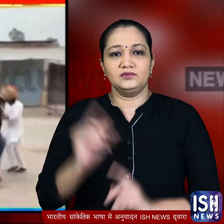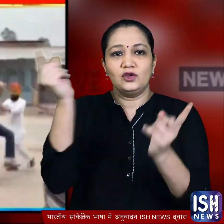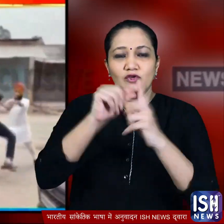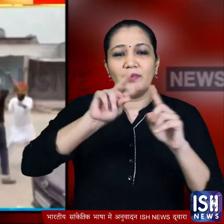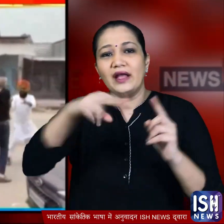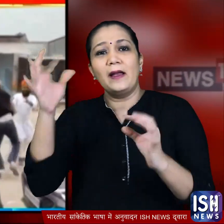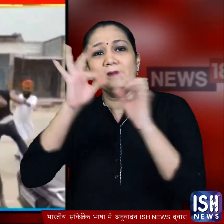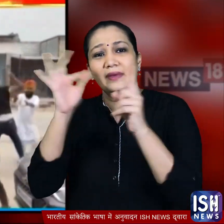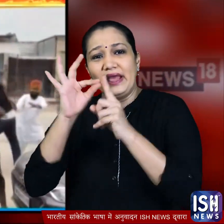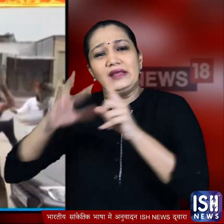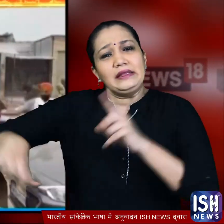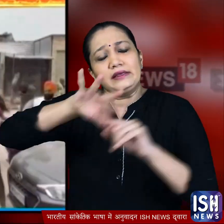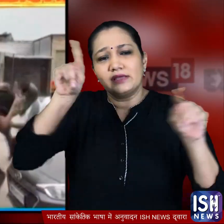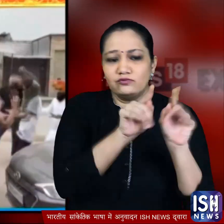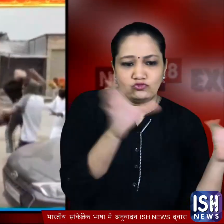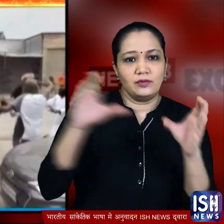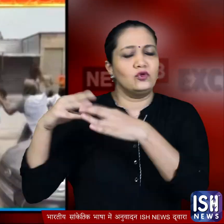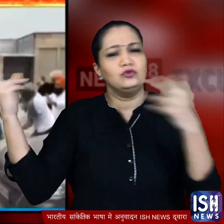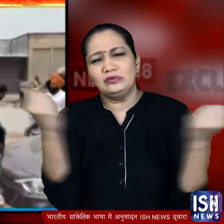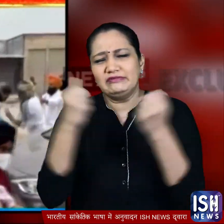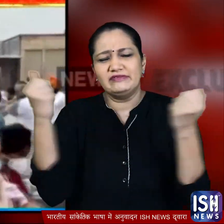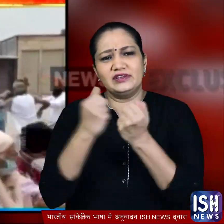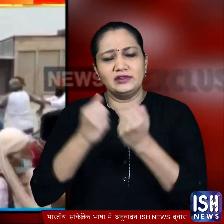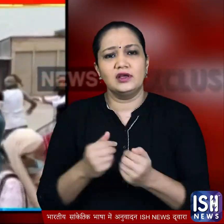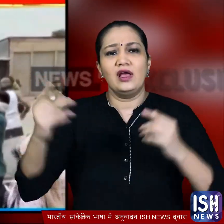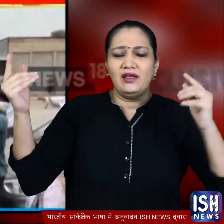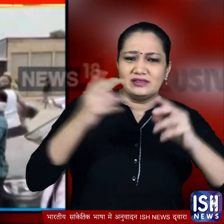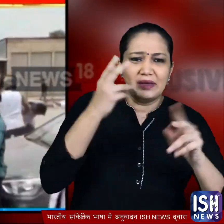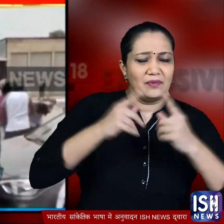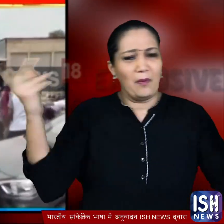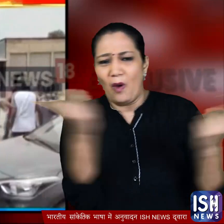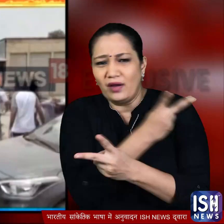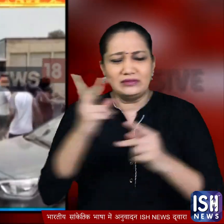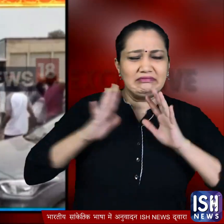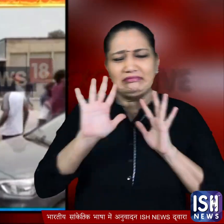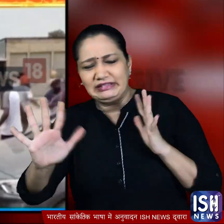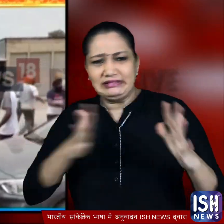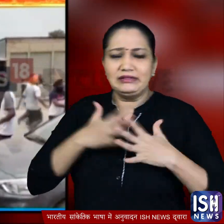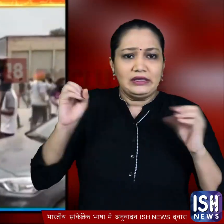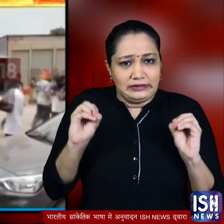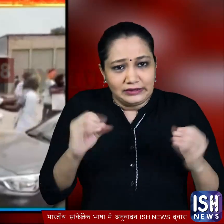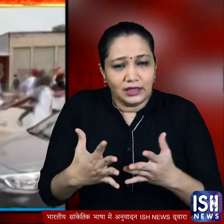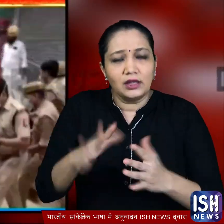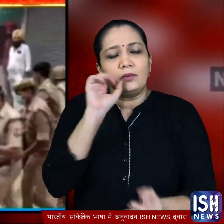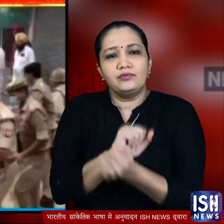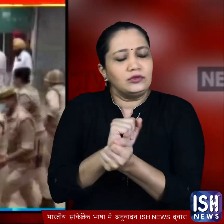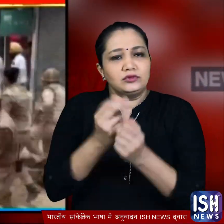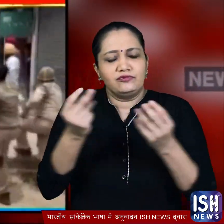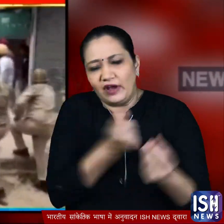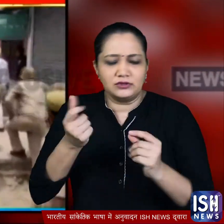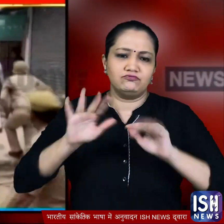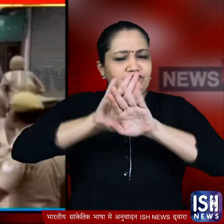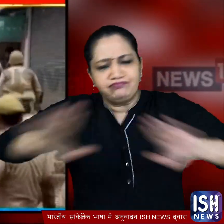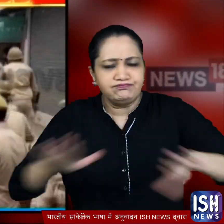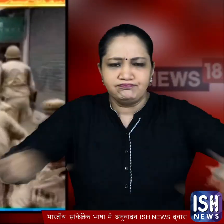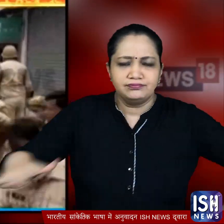यूपी के पीलीभीत में भी दो पार्टियों के समर्थक आपस में झगड़ पड़े। एक दूसरे से दोनों पक्षों की धक्का मुक्की शुरू ही हुई थी कि पुलिस ने फौरन